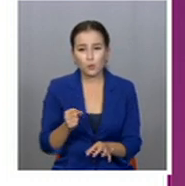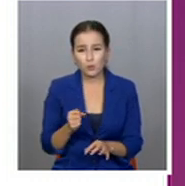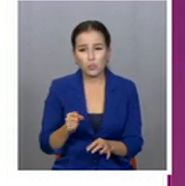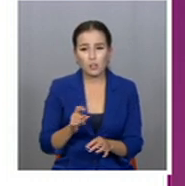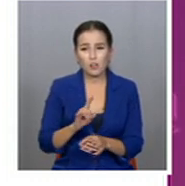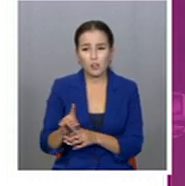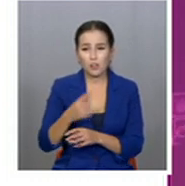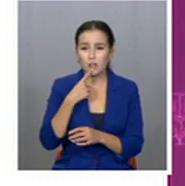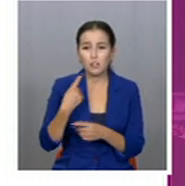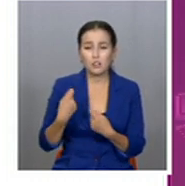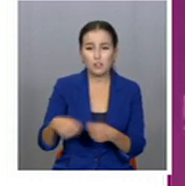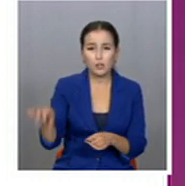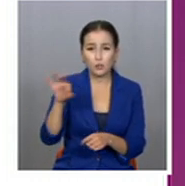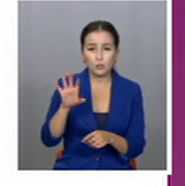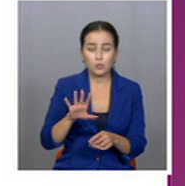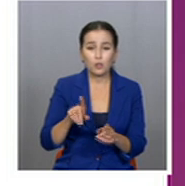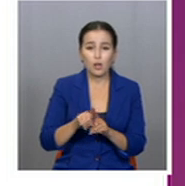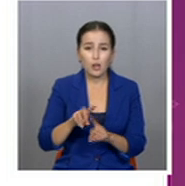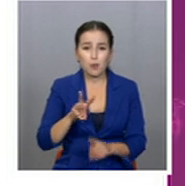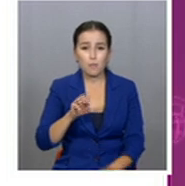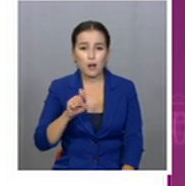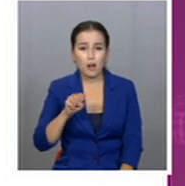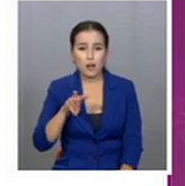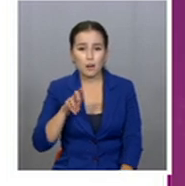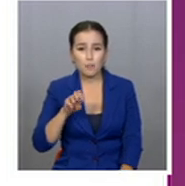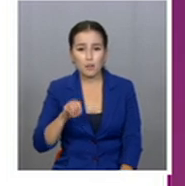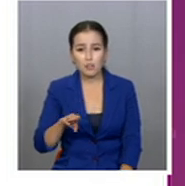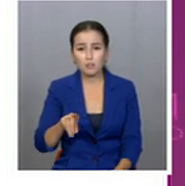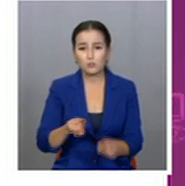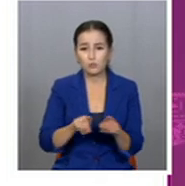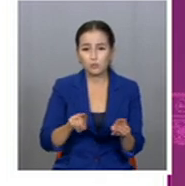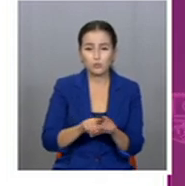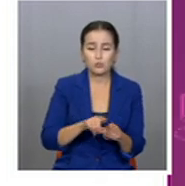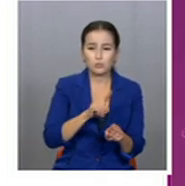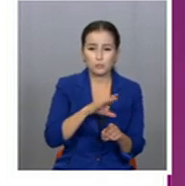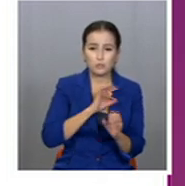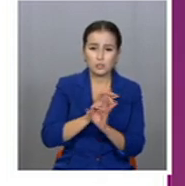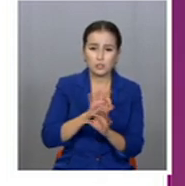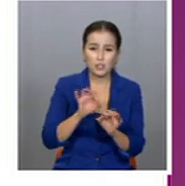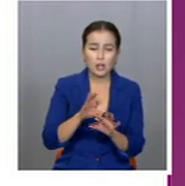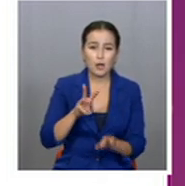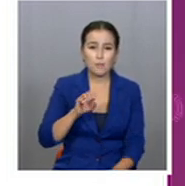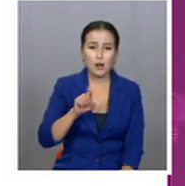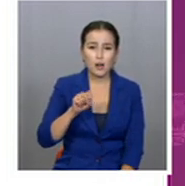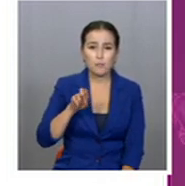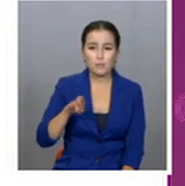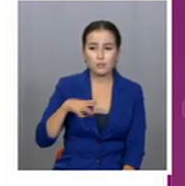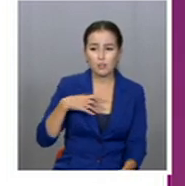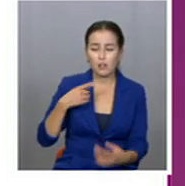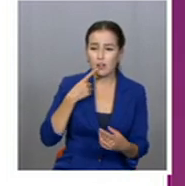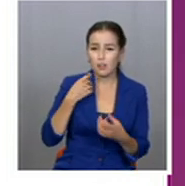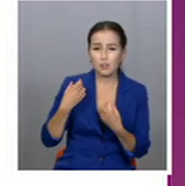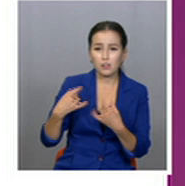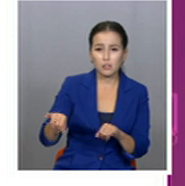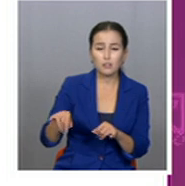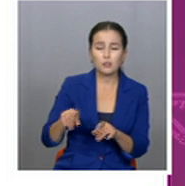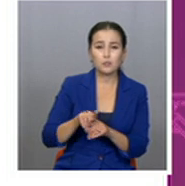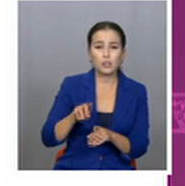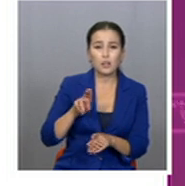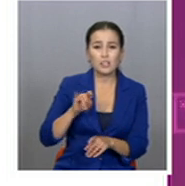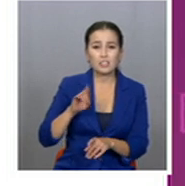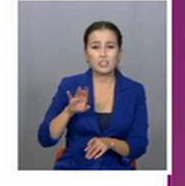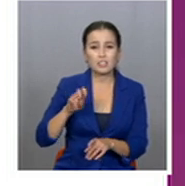Сәкен ғана емес, Махамбеттей алыптар да бастан кешірген. Махамбетке сатқындық жасаған ықылас сынды алдамшы